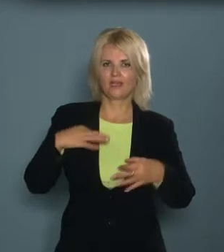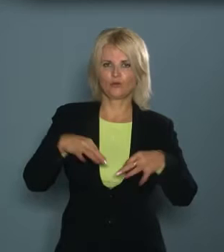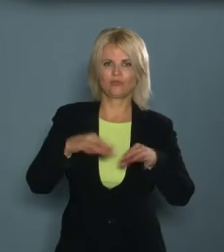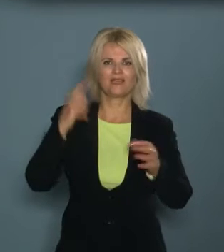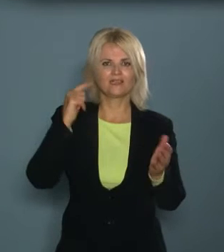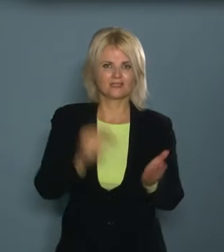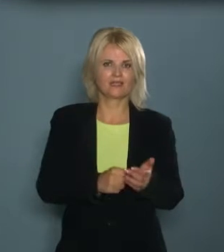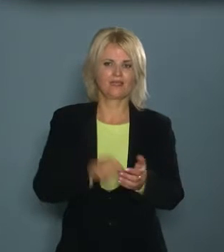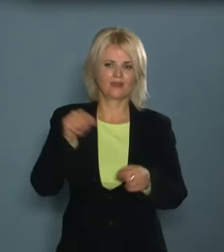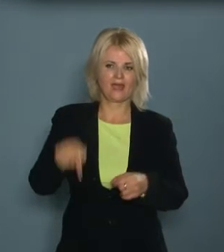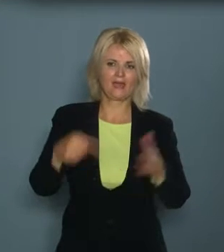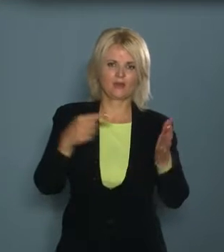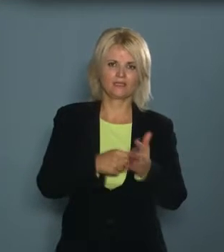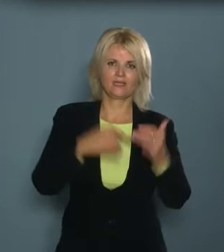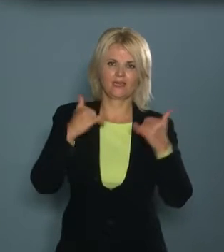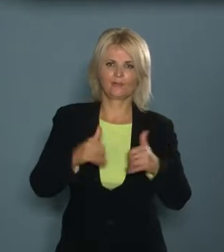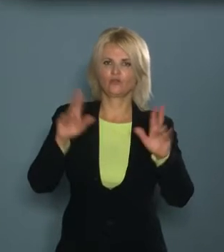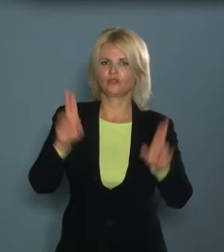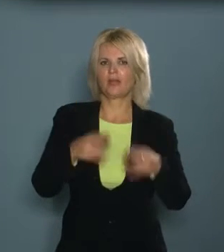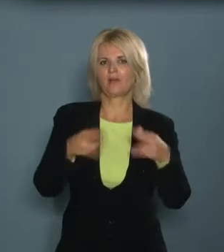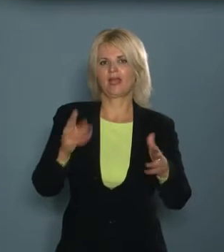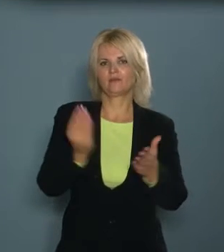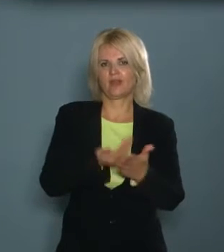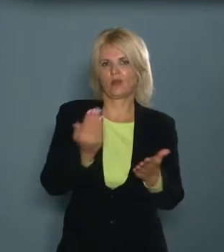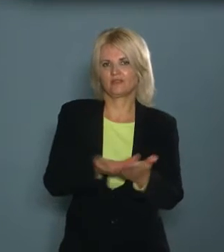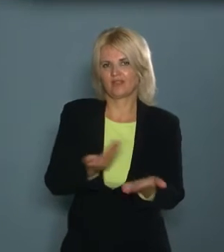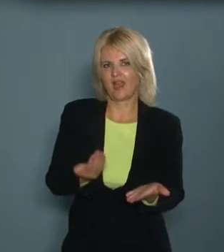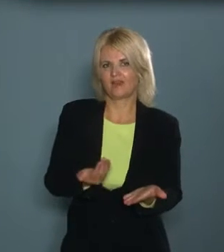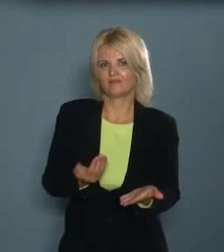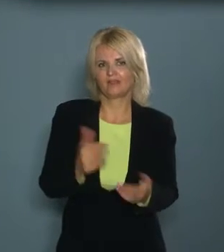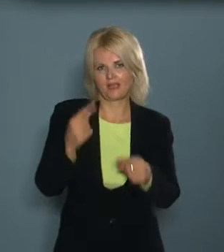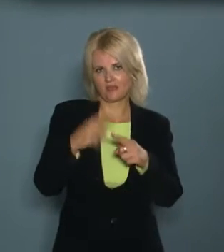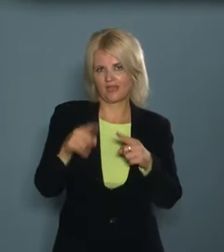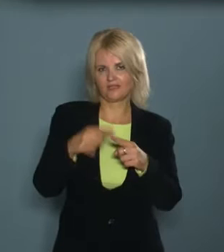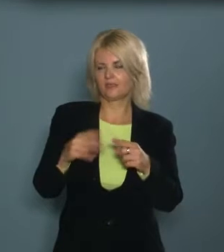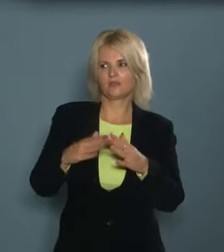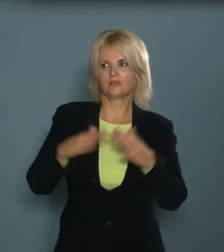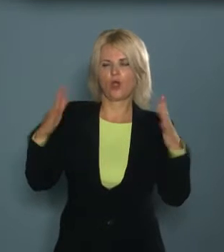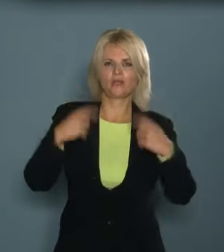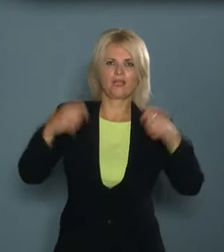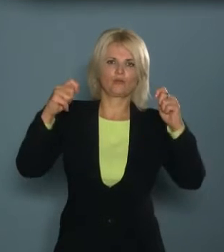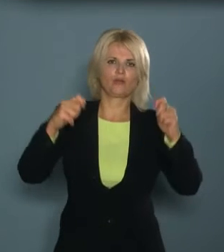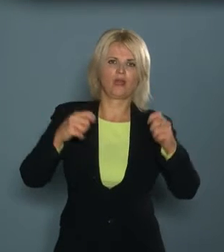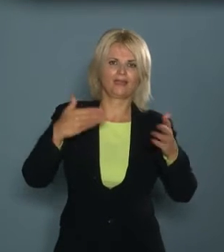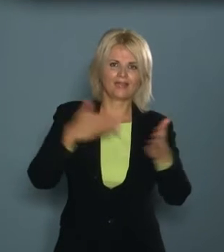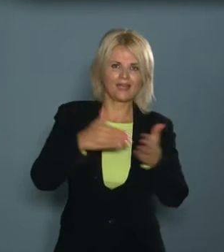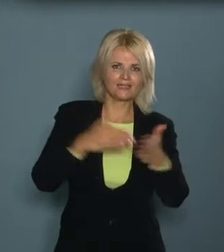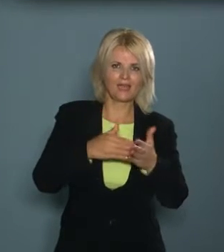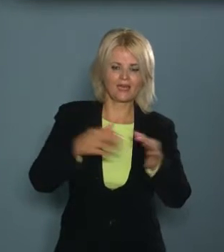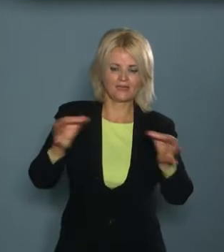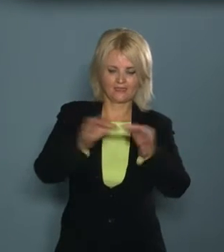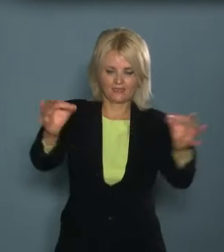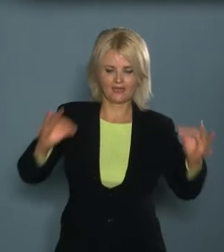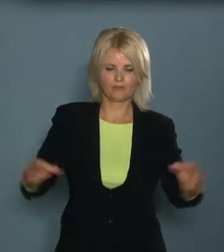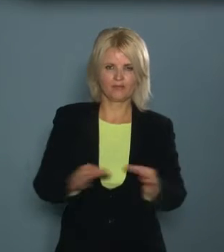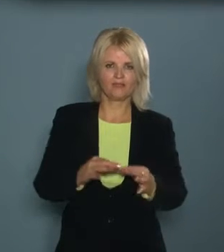erre a célra jelenleg nem használhatnánk fel egy részét, mert azért ez egy nagy épület, az 1000 négyzetméter, nekünk meg